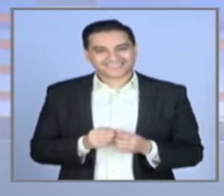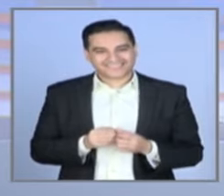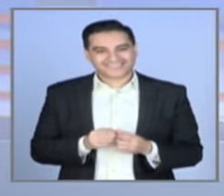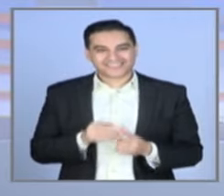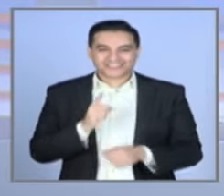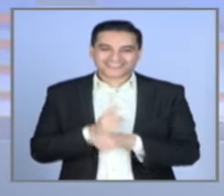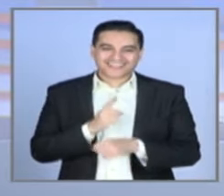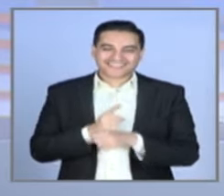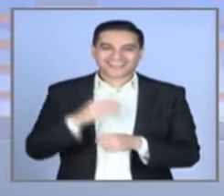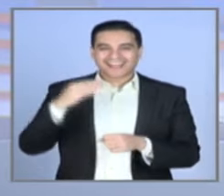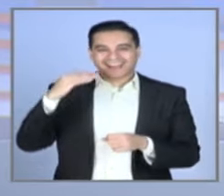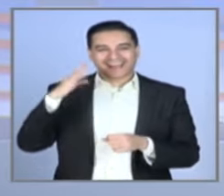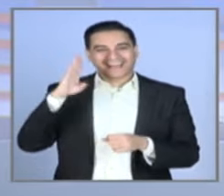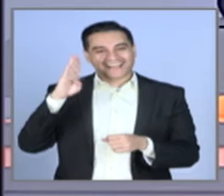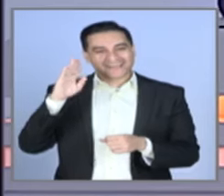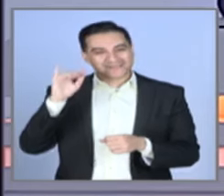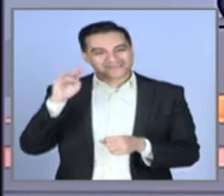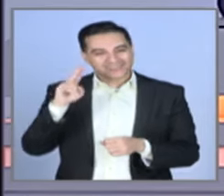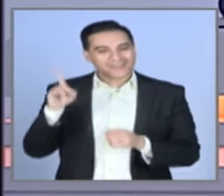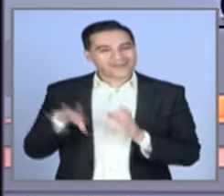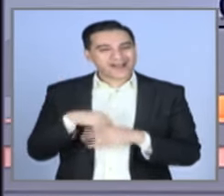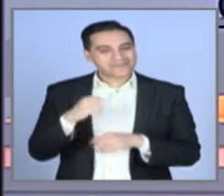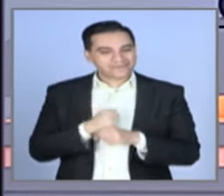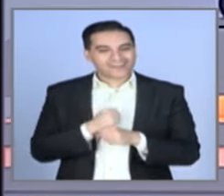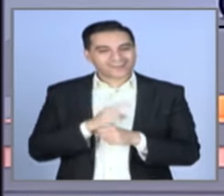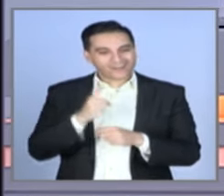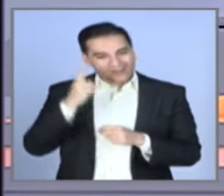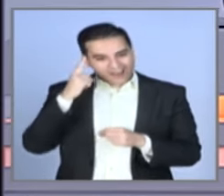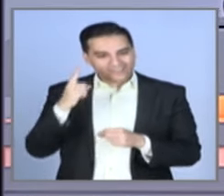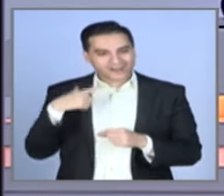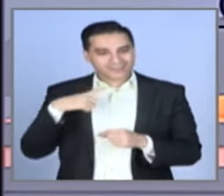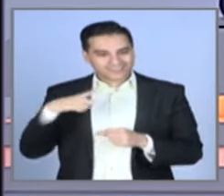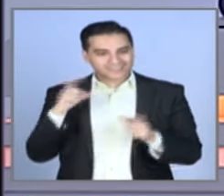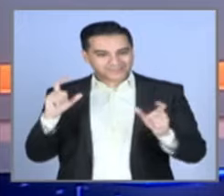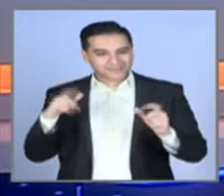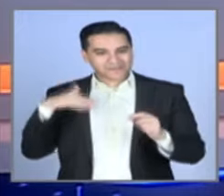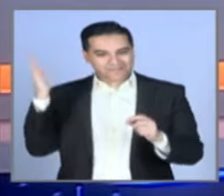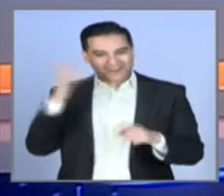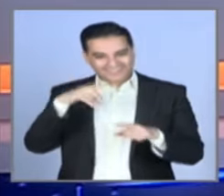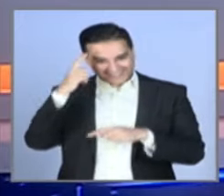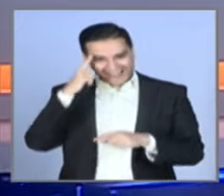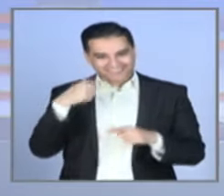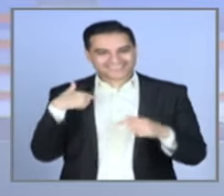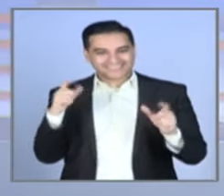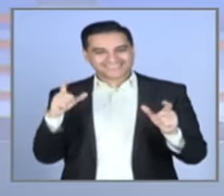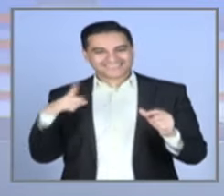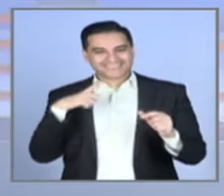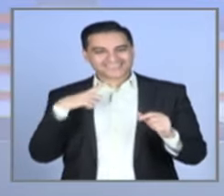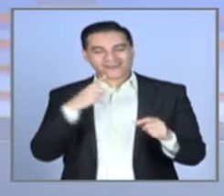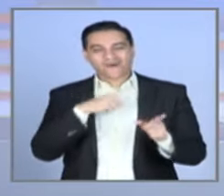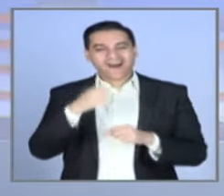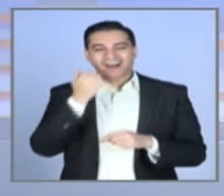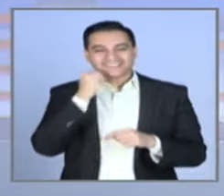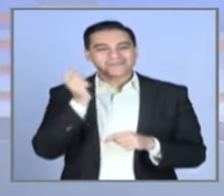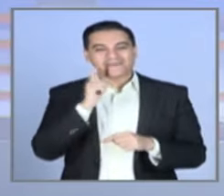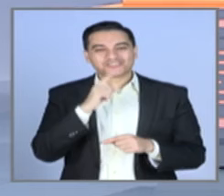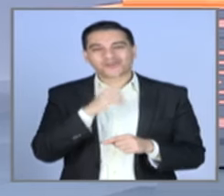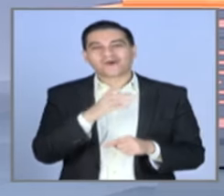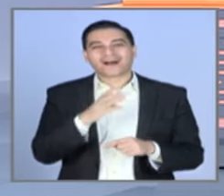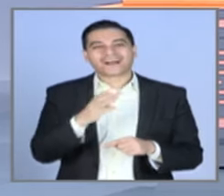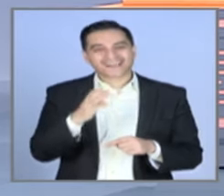أستاذ حكمت وما عملتش حاجة غلط. هم عارفين أنا أستناهم فنهم عارفين صح؟ هو مش غلطان، هو جاوب